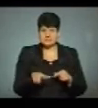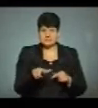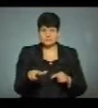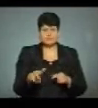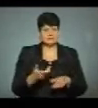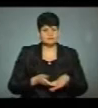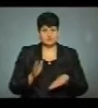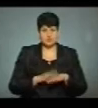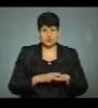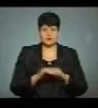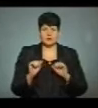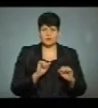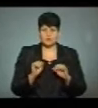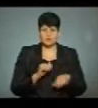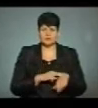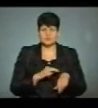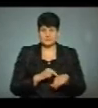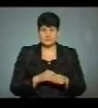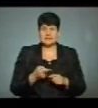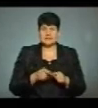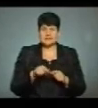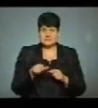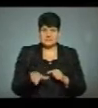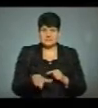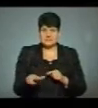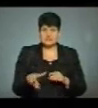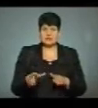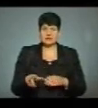його регулюють патрульні. Певна ділянка дороги тут